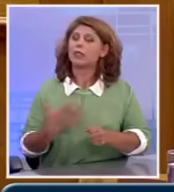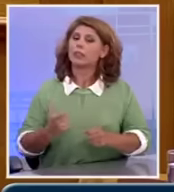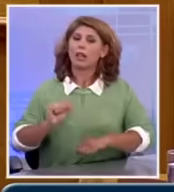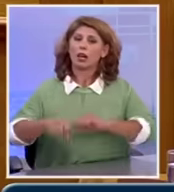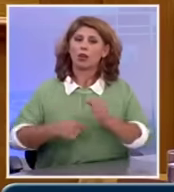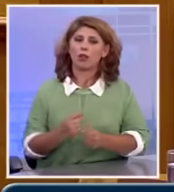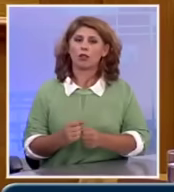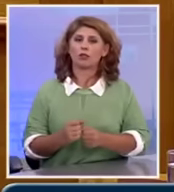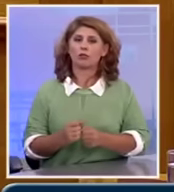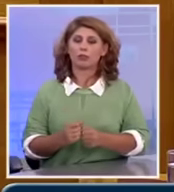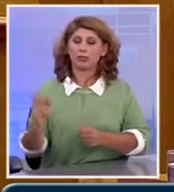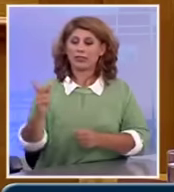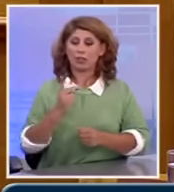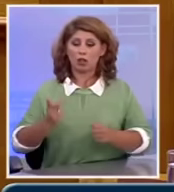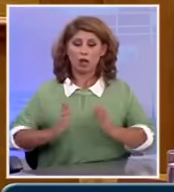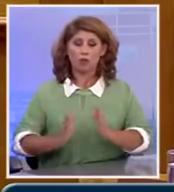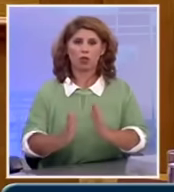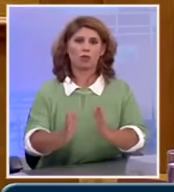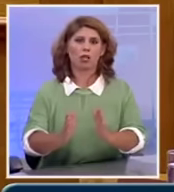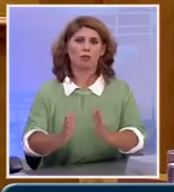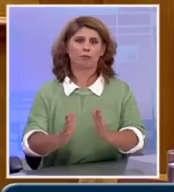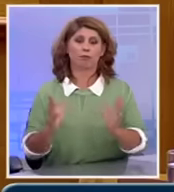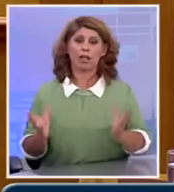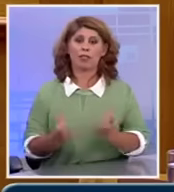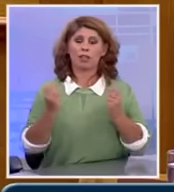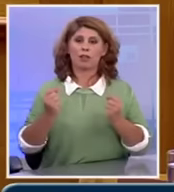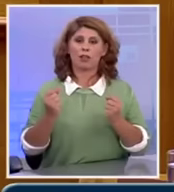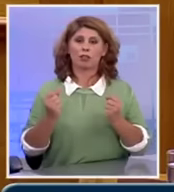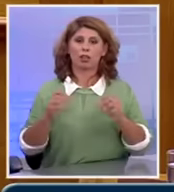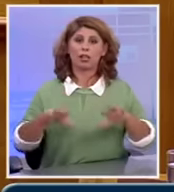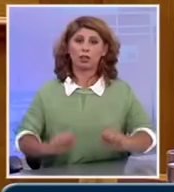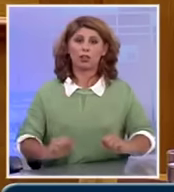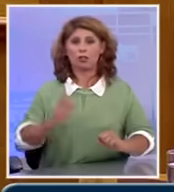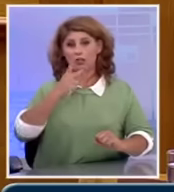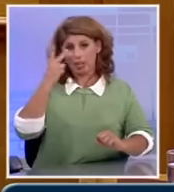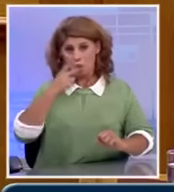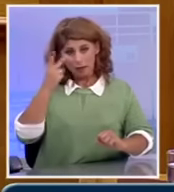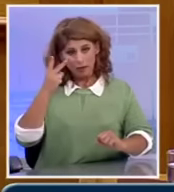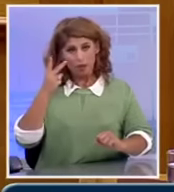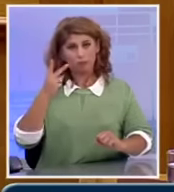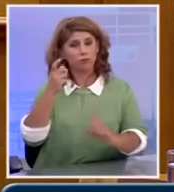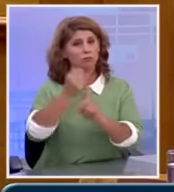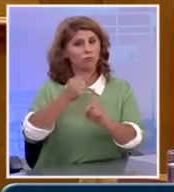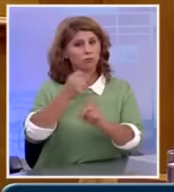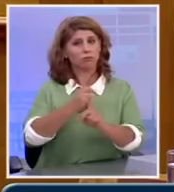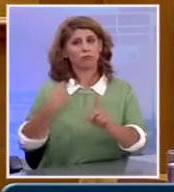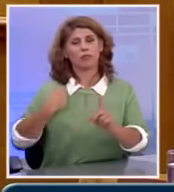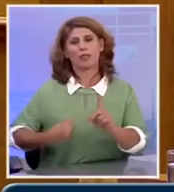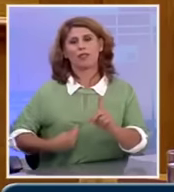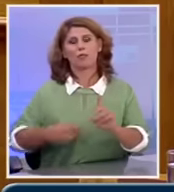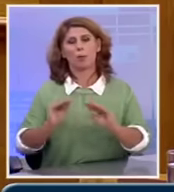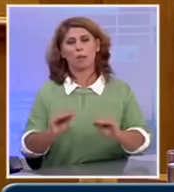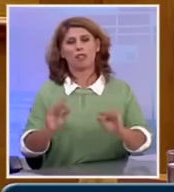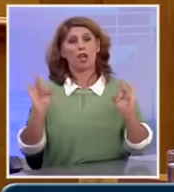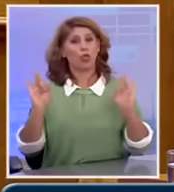που πήγαν την κοινωνία μπροστά διασφάλισαν και κατοχύρωσαν δικαιώματα υπερασπίστηκαν τη δημόσια παιδεία τη